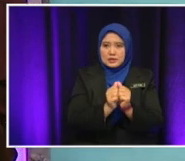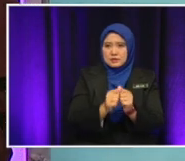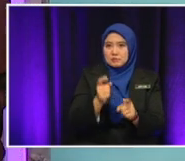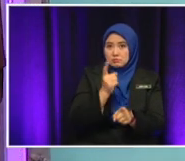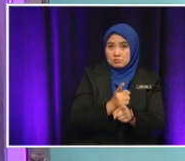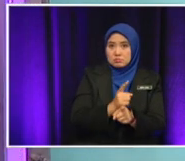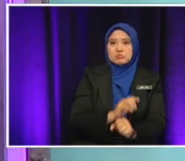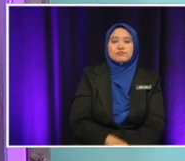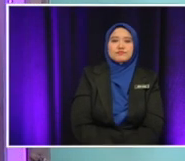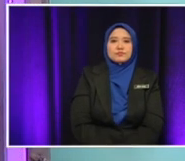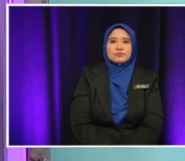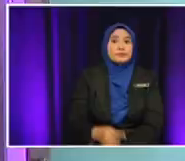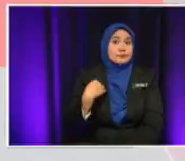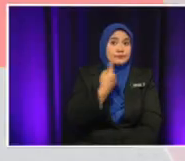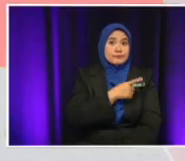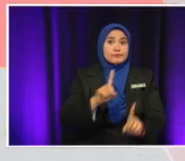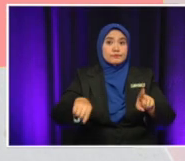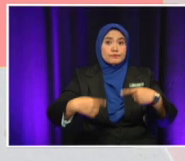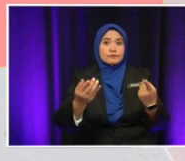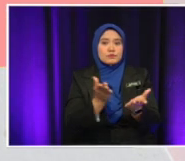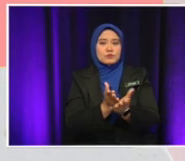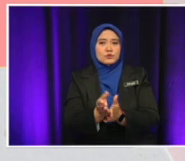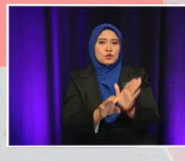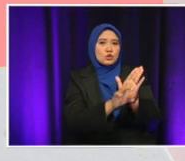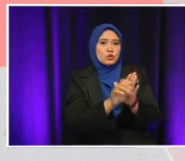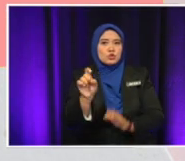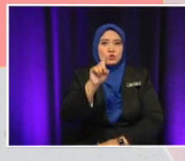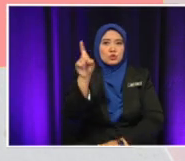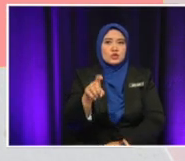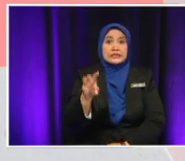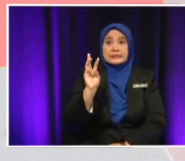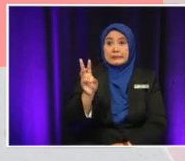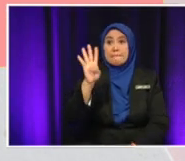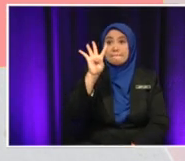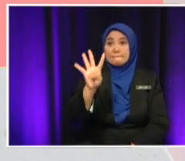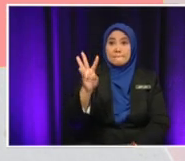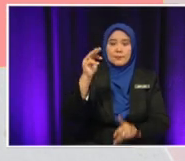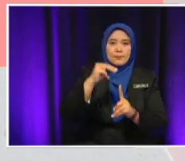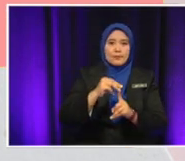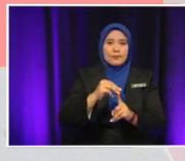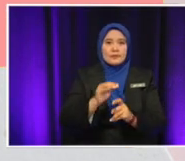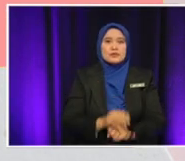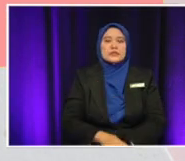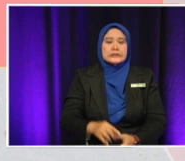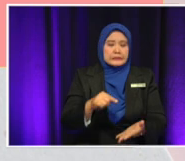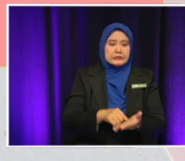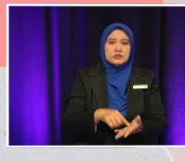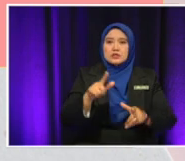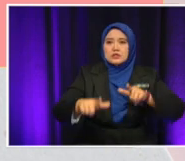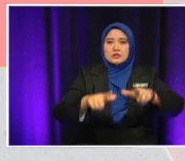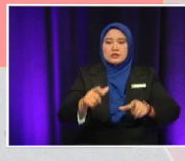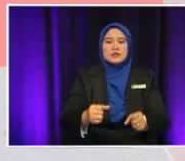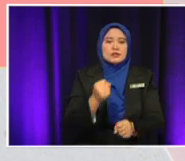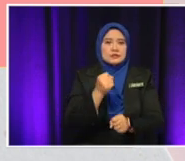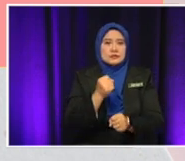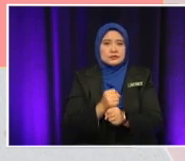berikutnya yaitu contoh soal yang keenam 4 markam berikut adalah langkah kerja menghasilkan make up